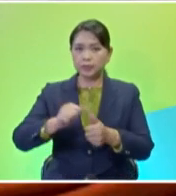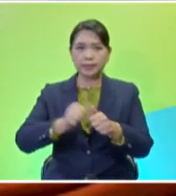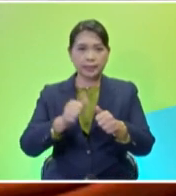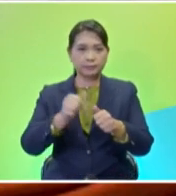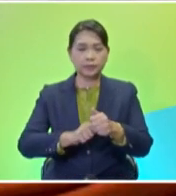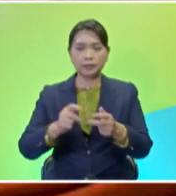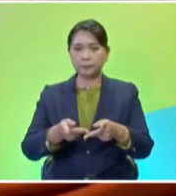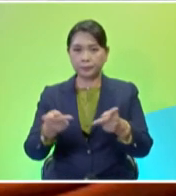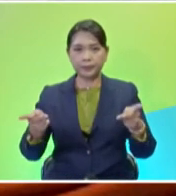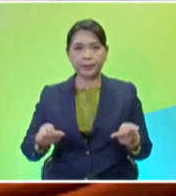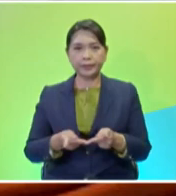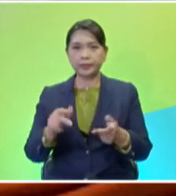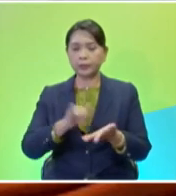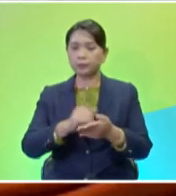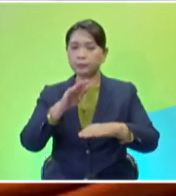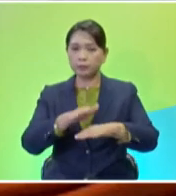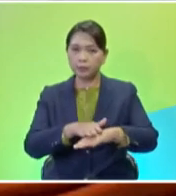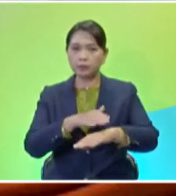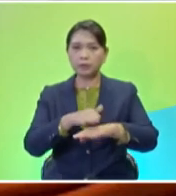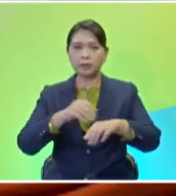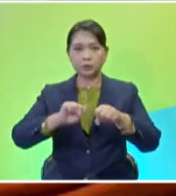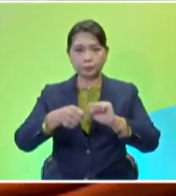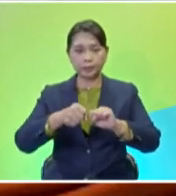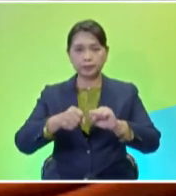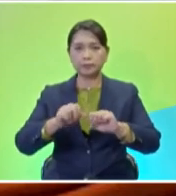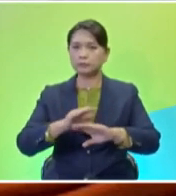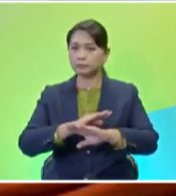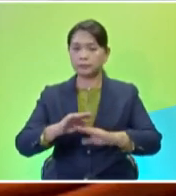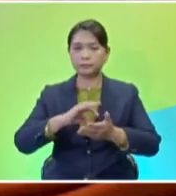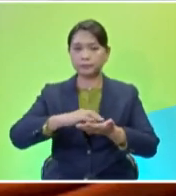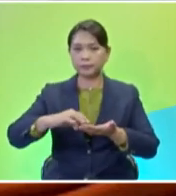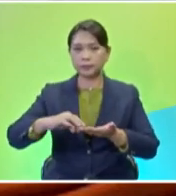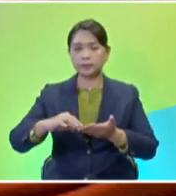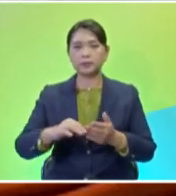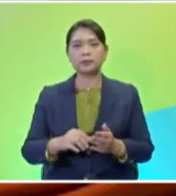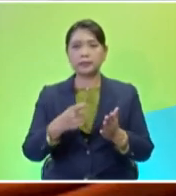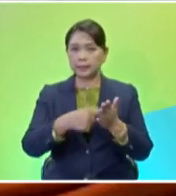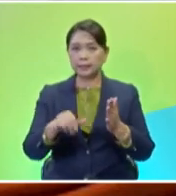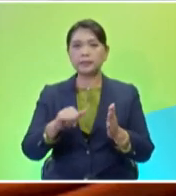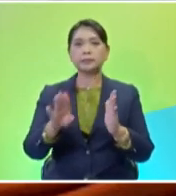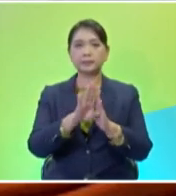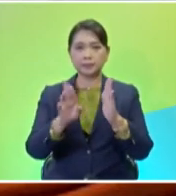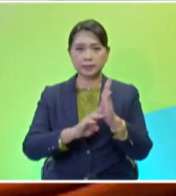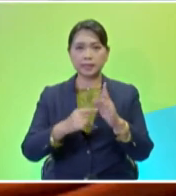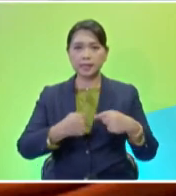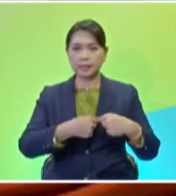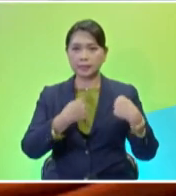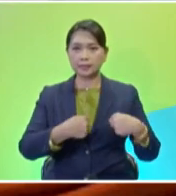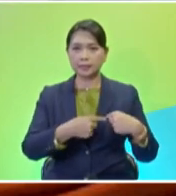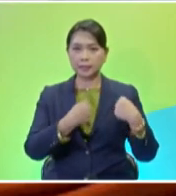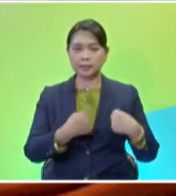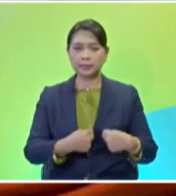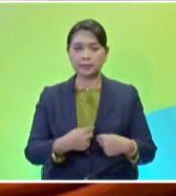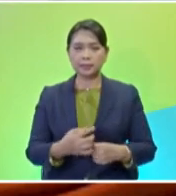tersebut perlahan-lahan agar tidak pecah berhati-hati berhati-hati kita kunci jawaban